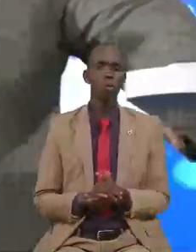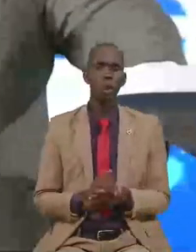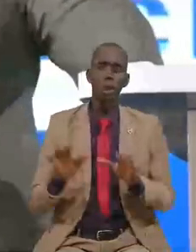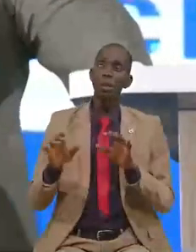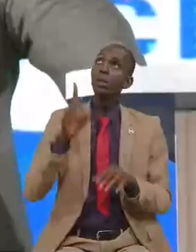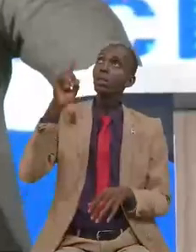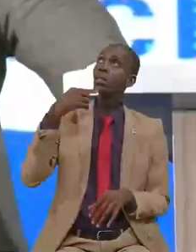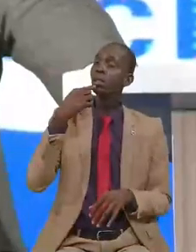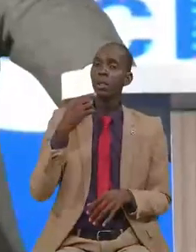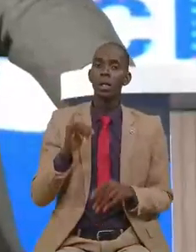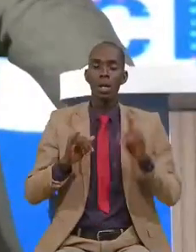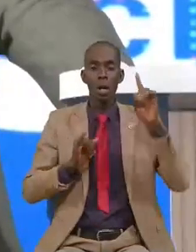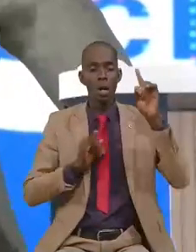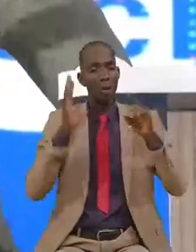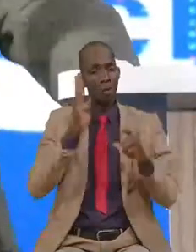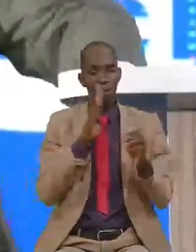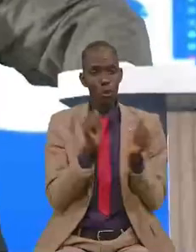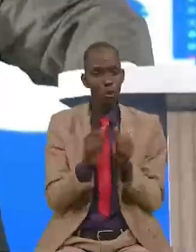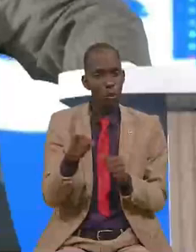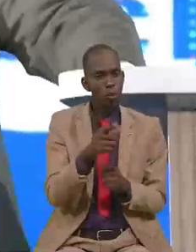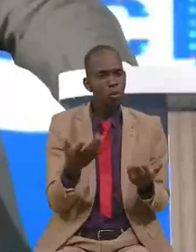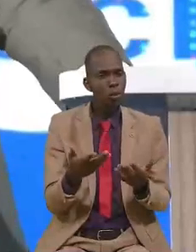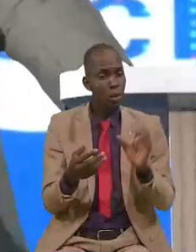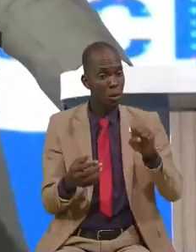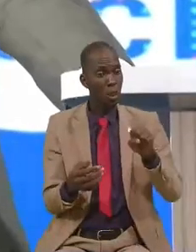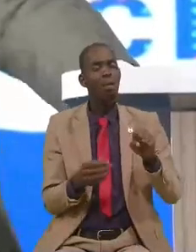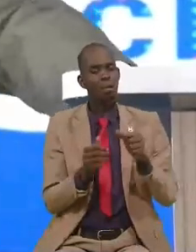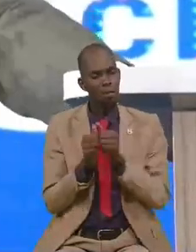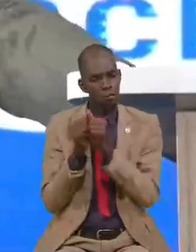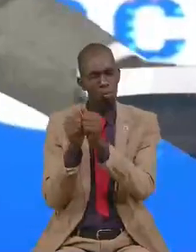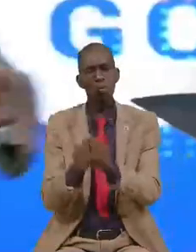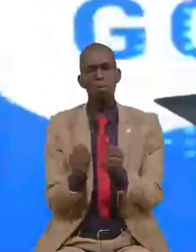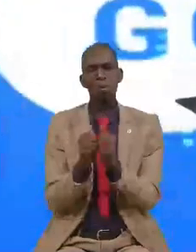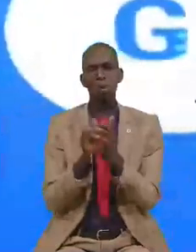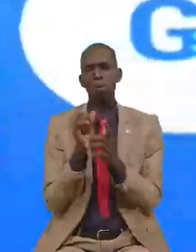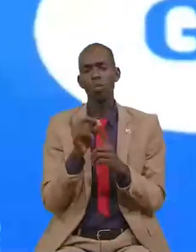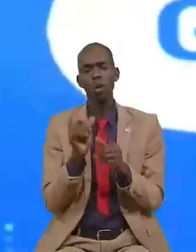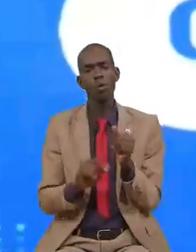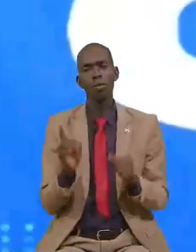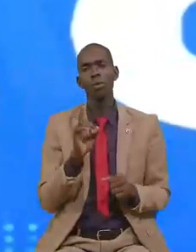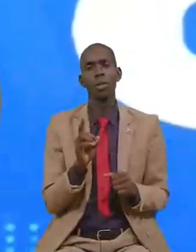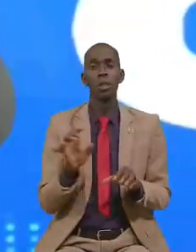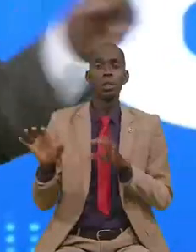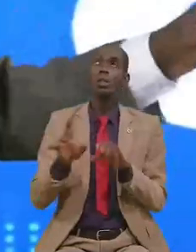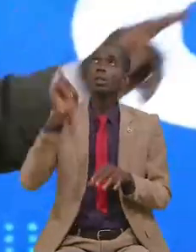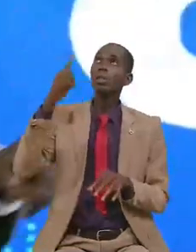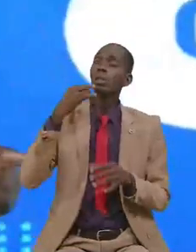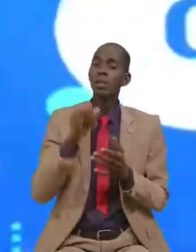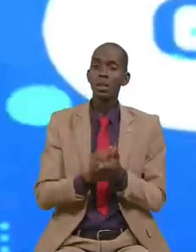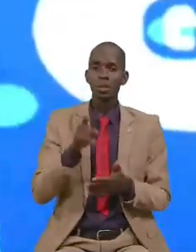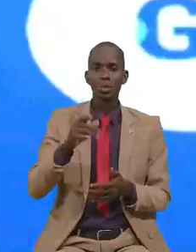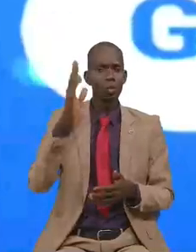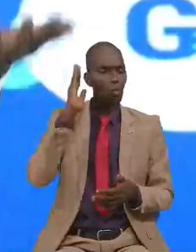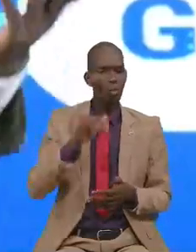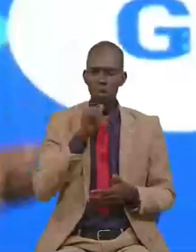Est-ce qu'il a dit qu'il sera avec toi? Il faut porter ça avec toi. Est-ce qu'il a dit que tu ne vas pas échouer parce qu'il ne va